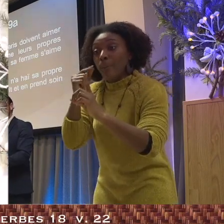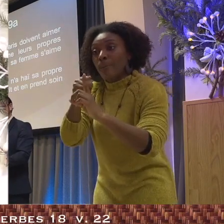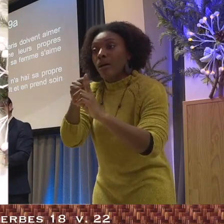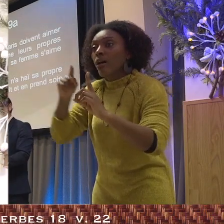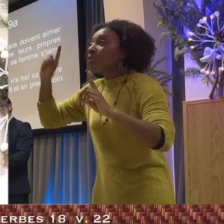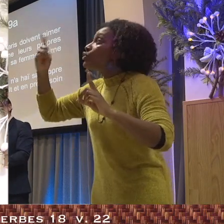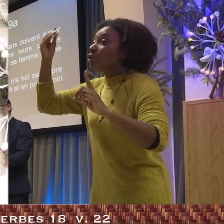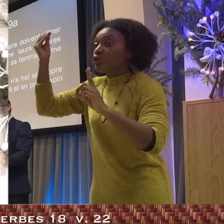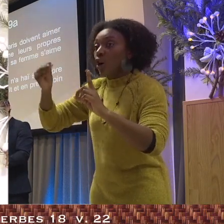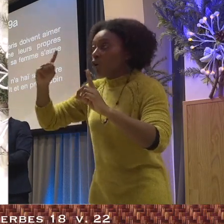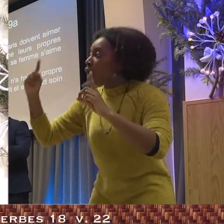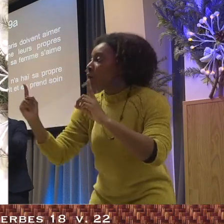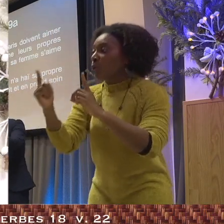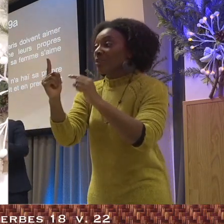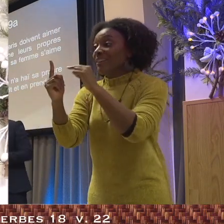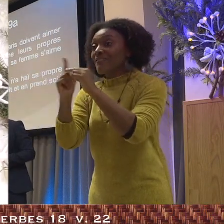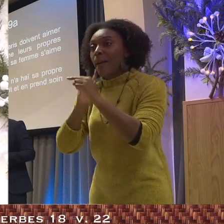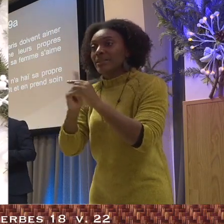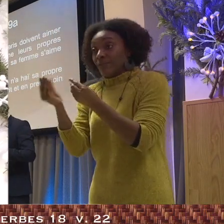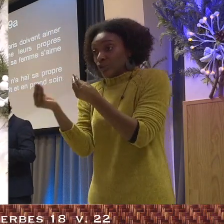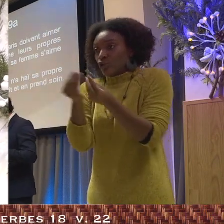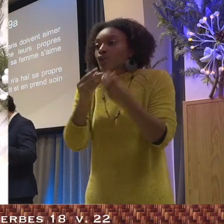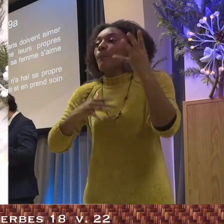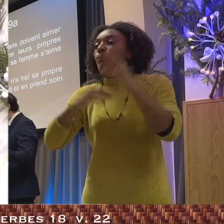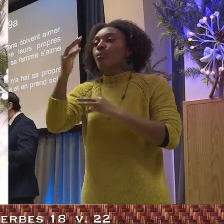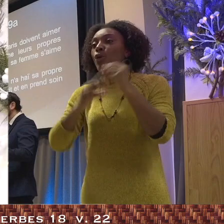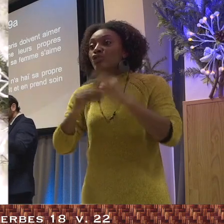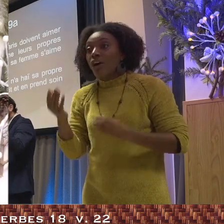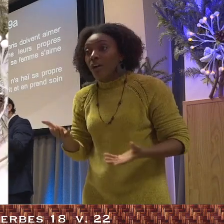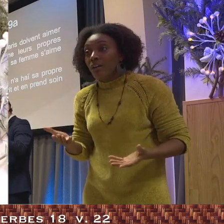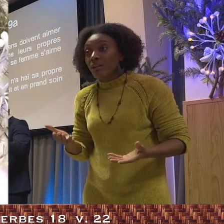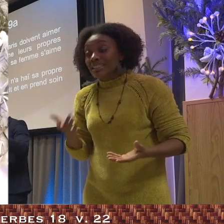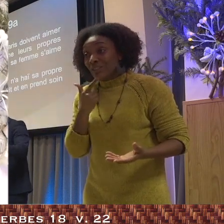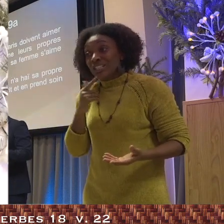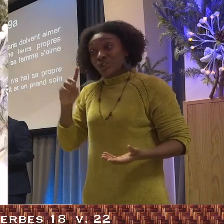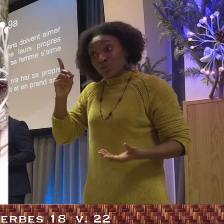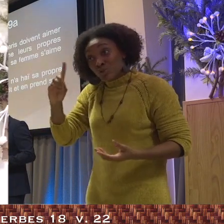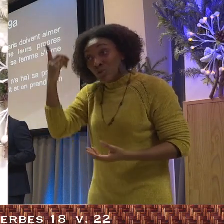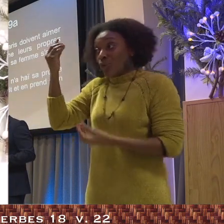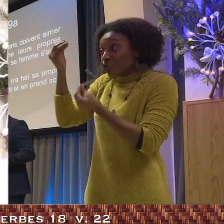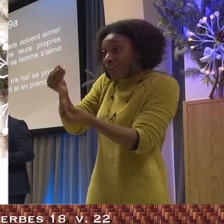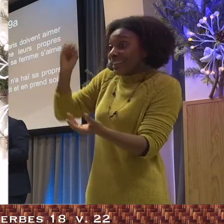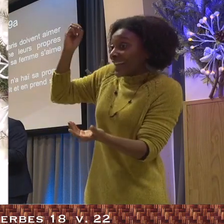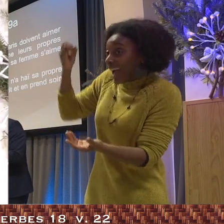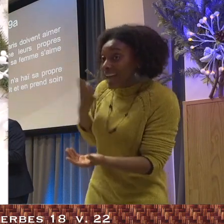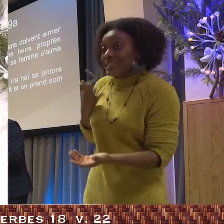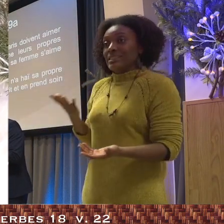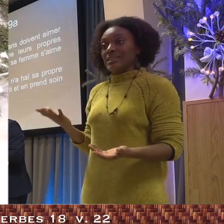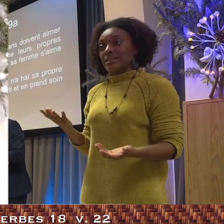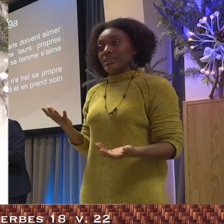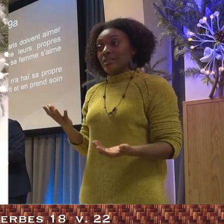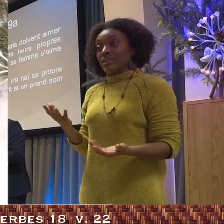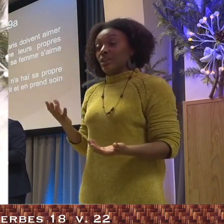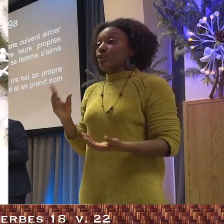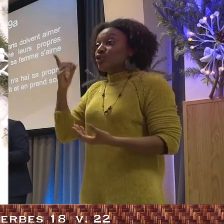grâce. Puisque si tu trouves une femme, tu trouves le bonheur. C'est une grâce que Dieu te fait. Dieu te donne une épouse, mon